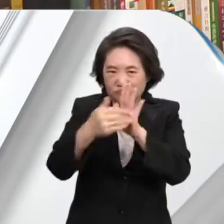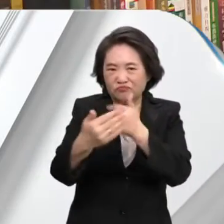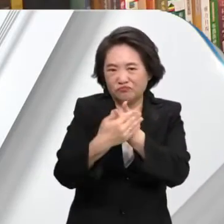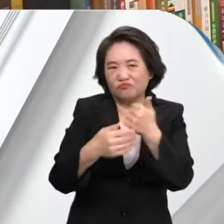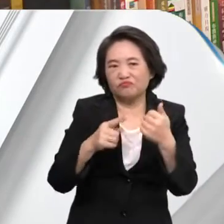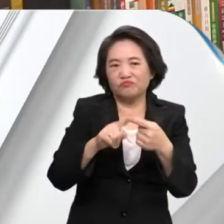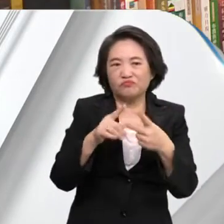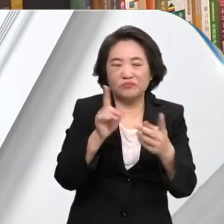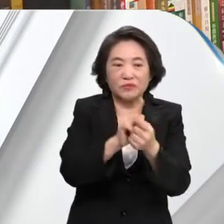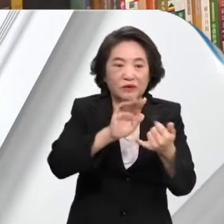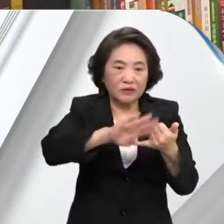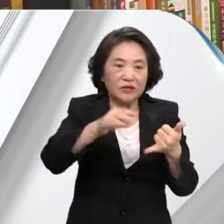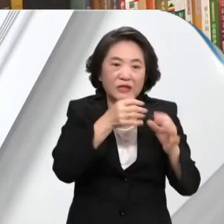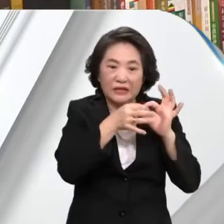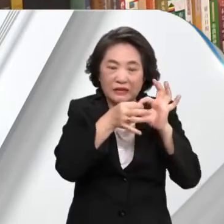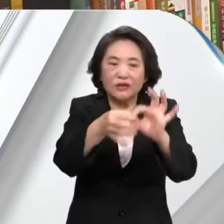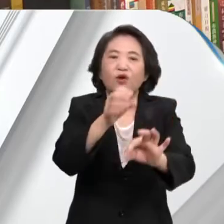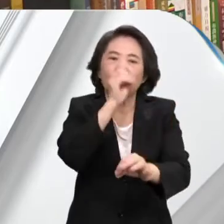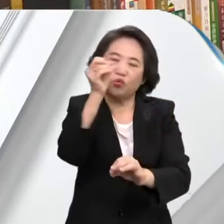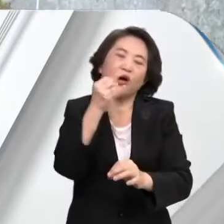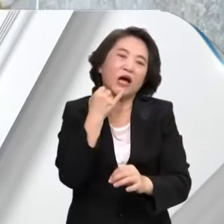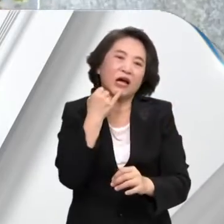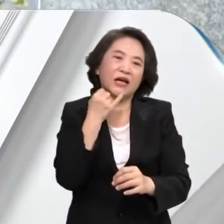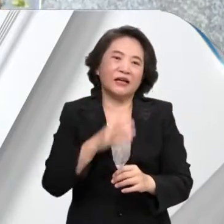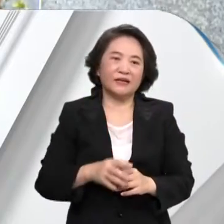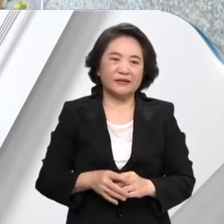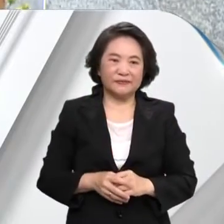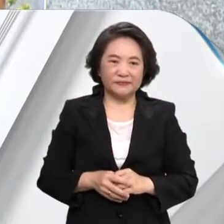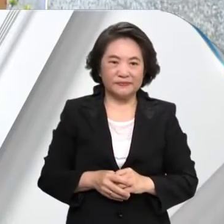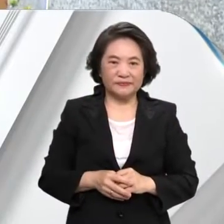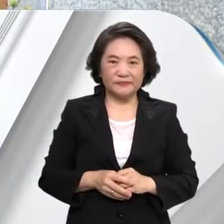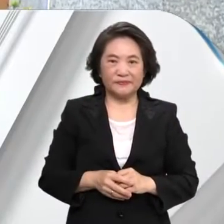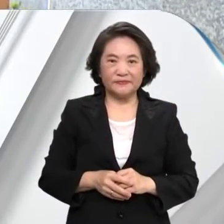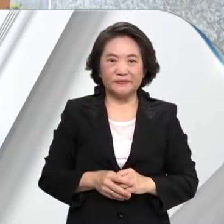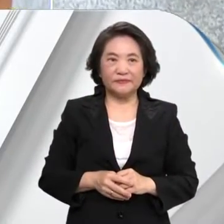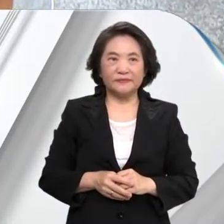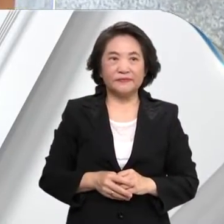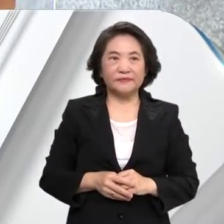漳州的本台东持续不会受到武汉肺炎的影响。下个新闻是今面台东报道。